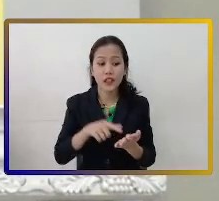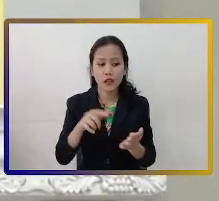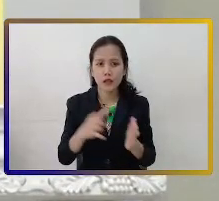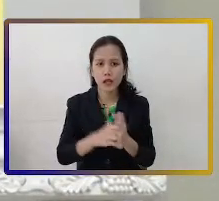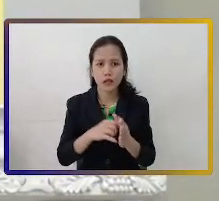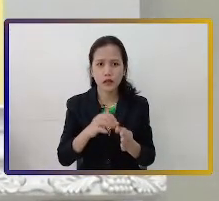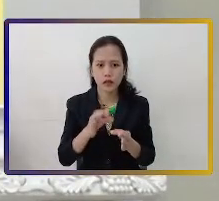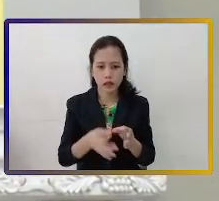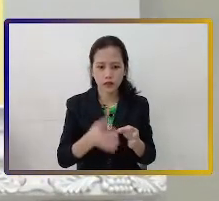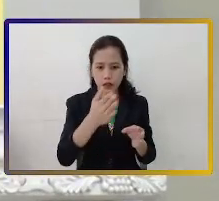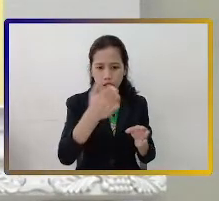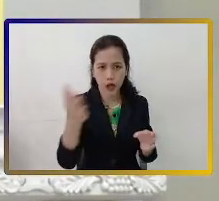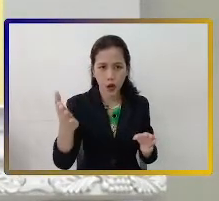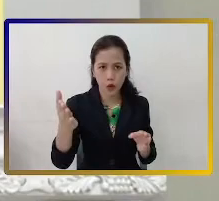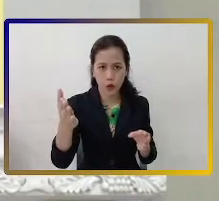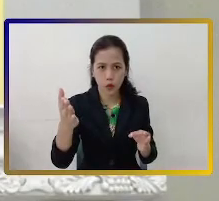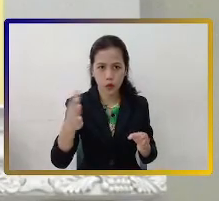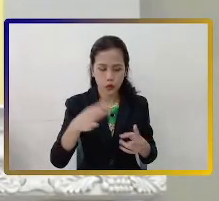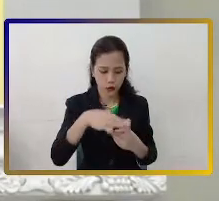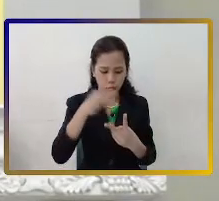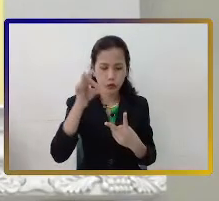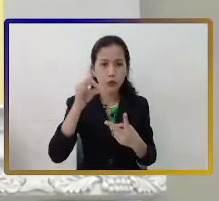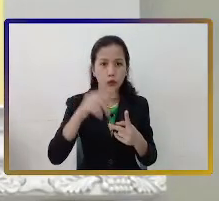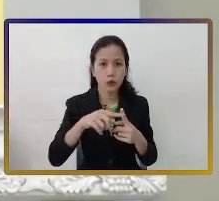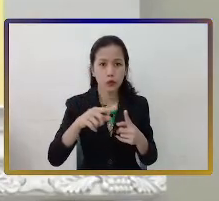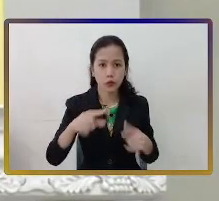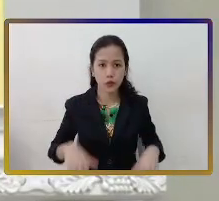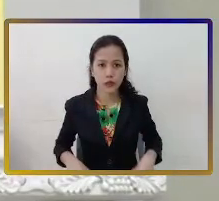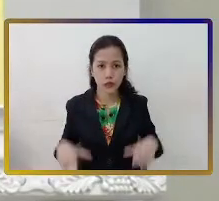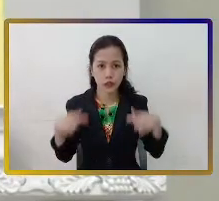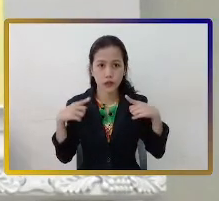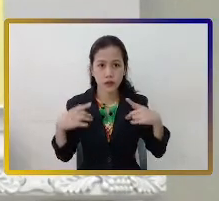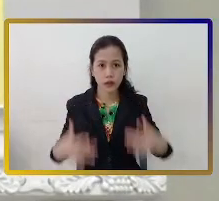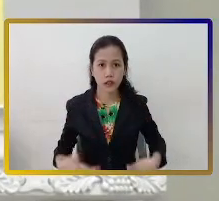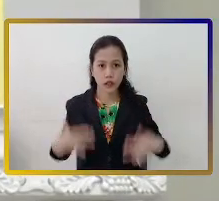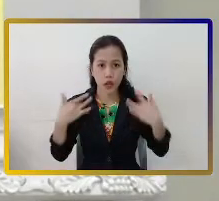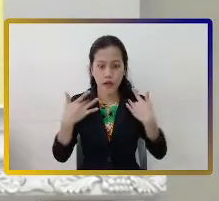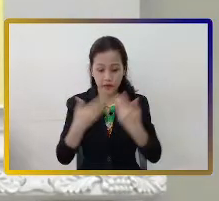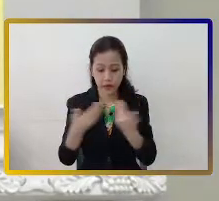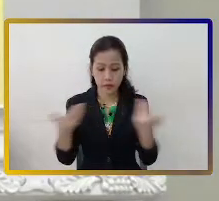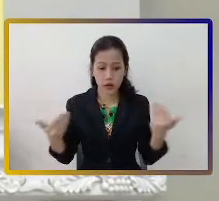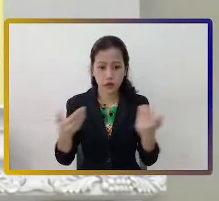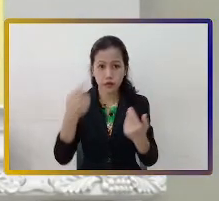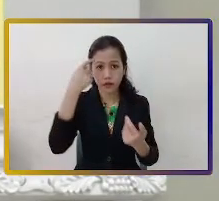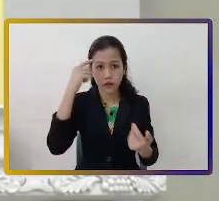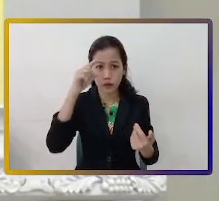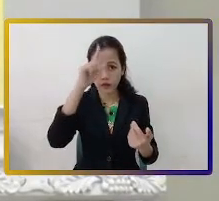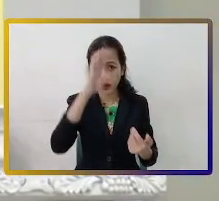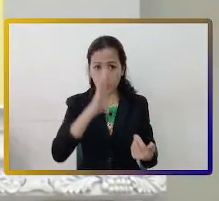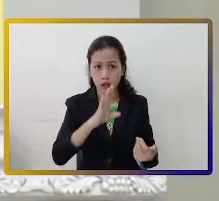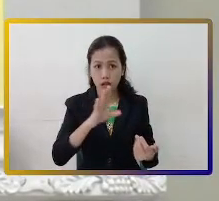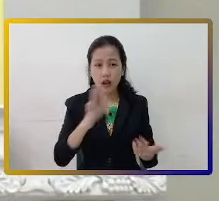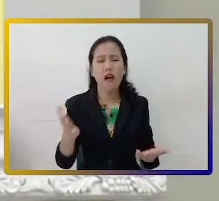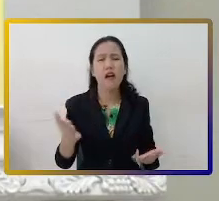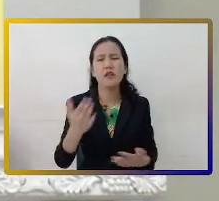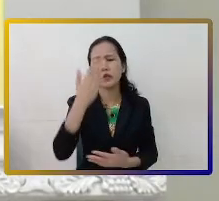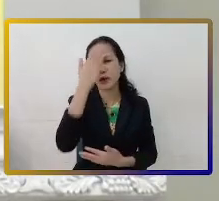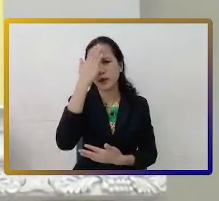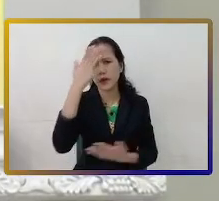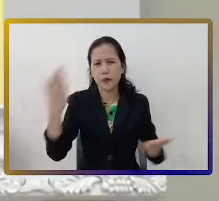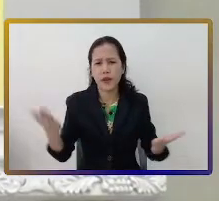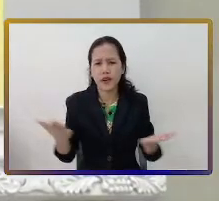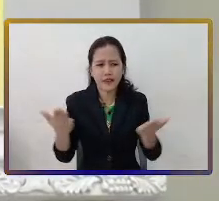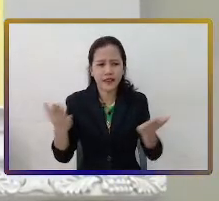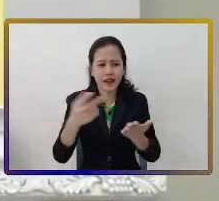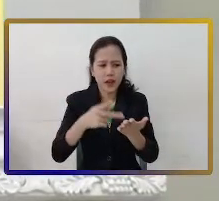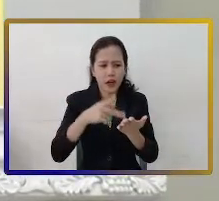na ikaw ay mamuhay apart from God, alam mo na kung saan ka babagsak. Of course, doon sa mga bagay na ayaw ng Diyos or karumal-dumal sa